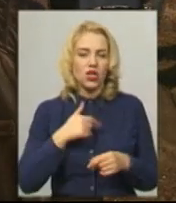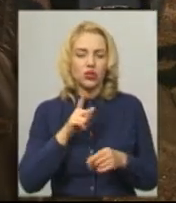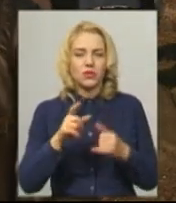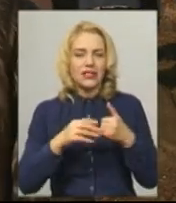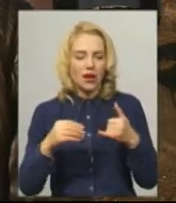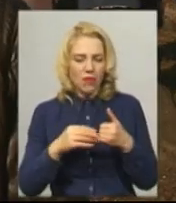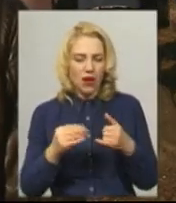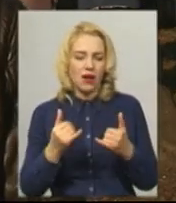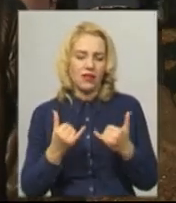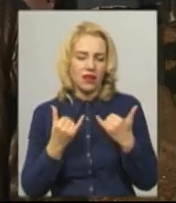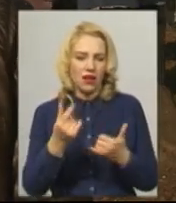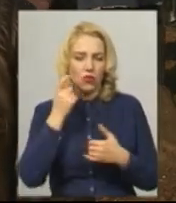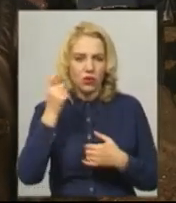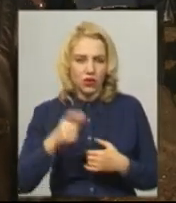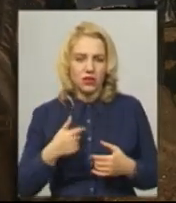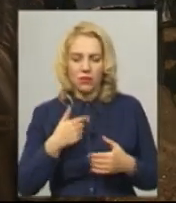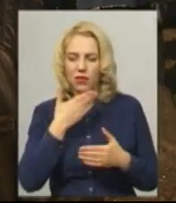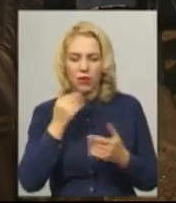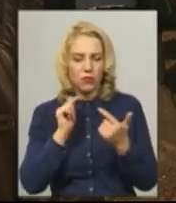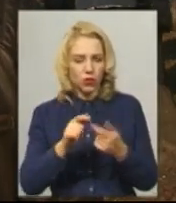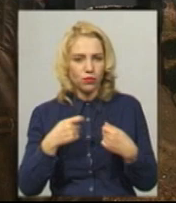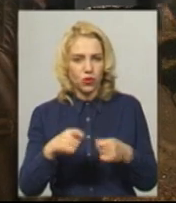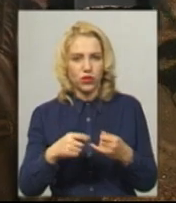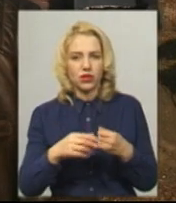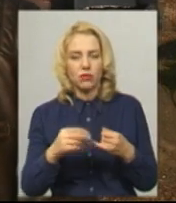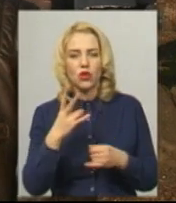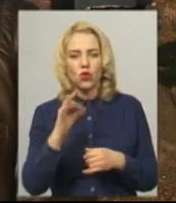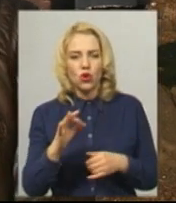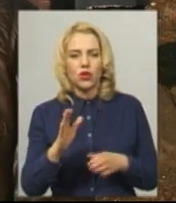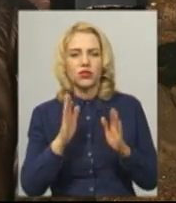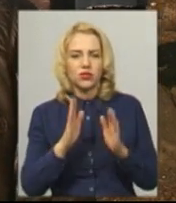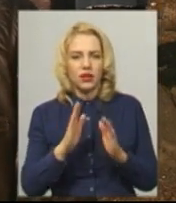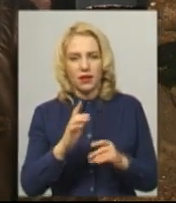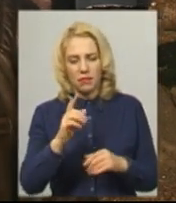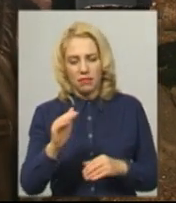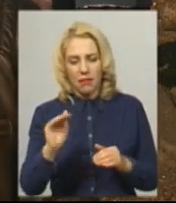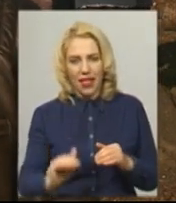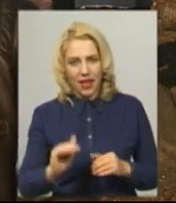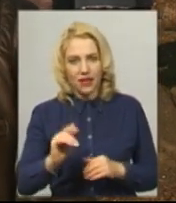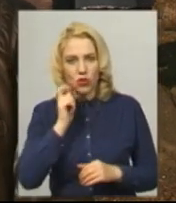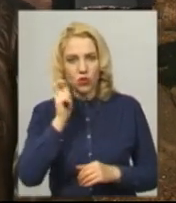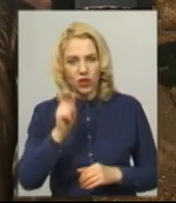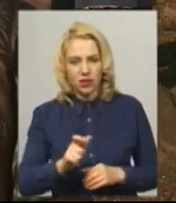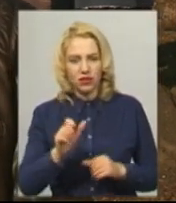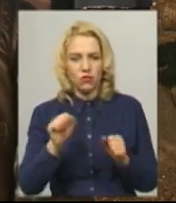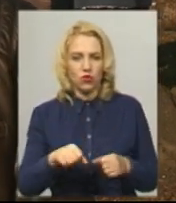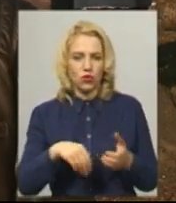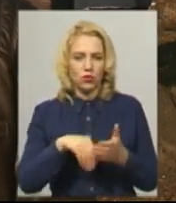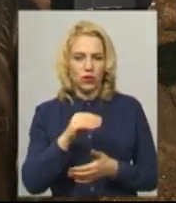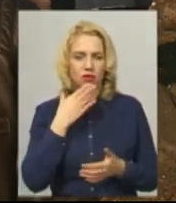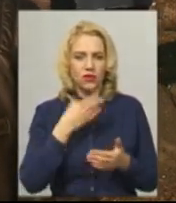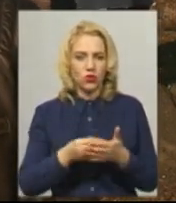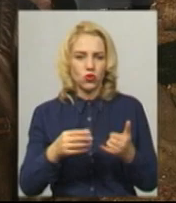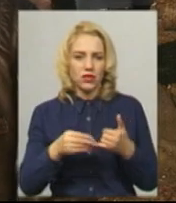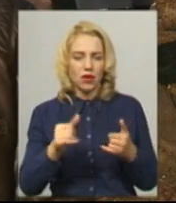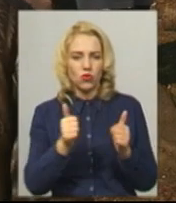не проти ринку землі, не проти продажу землі, але маленький навіть українець повинен бути спроможний купити землю свого сусіда